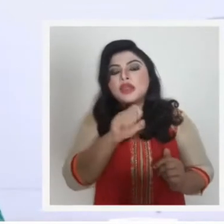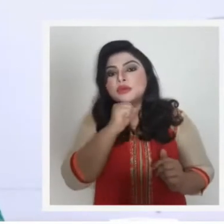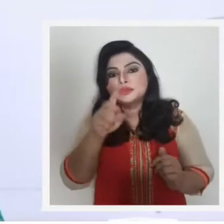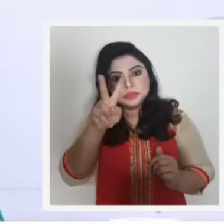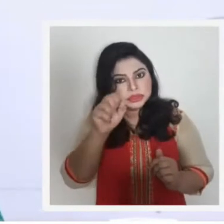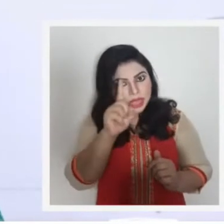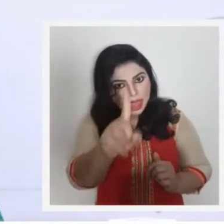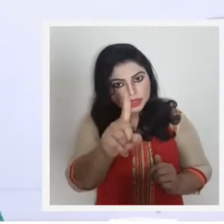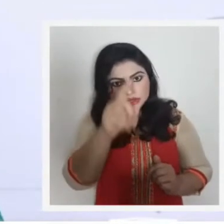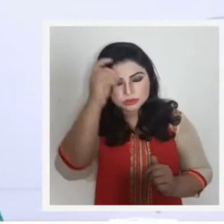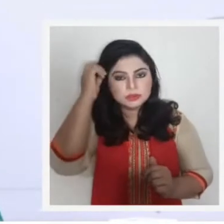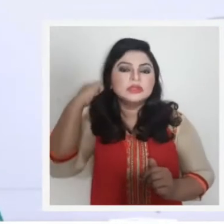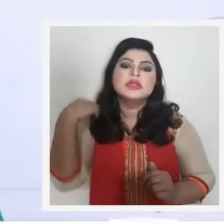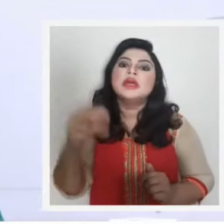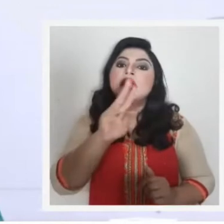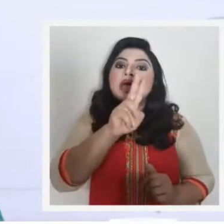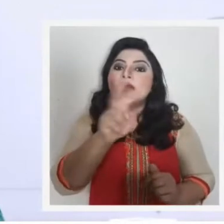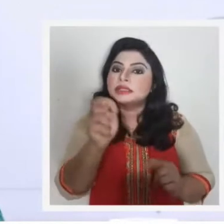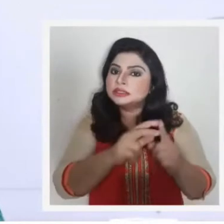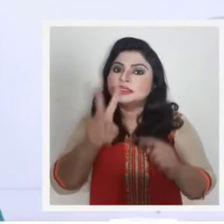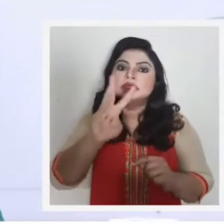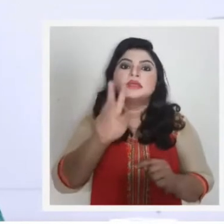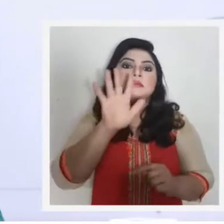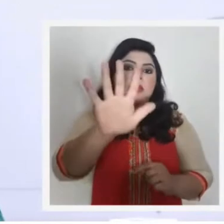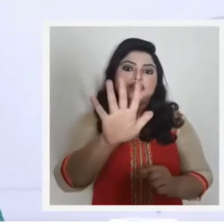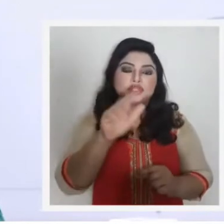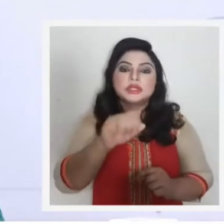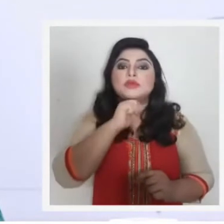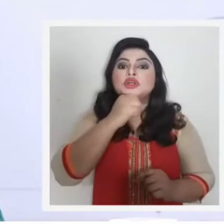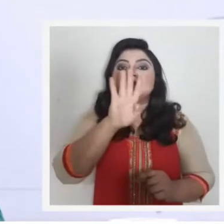2,63,503 জনের করোনা শনাক্ত হয়েছে। করোনায় মোট মারা গেছেন